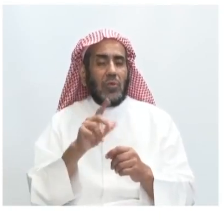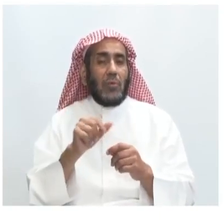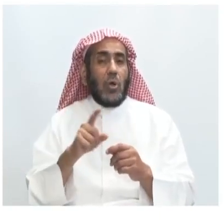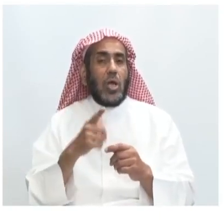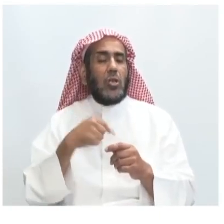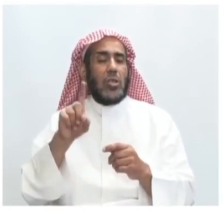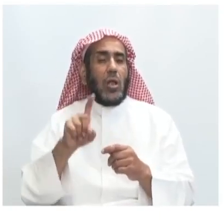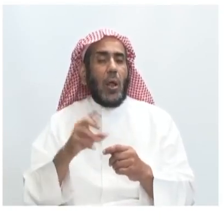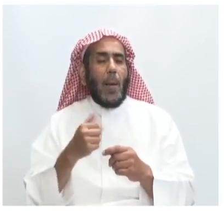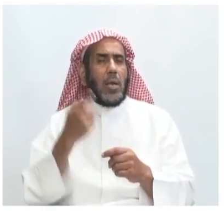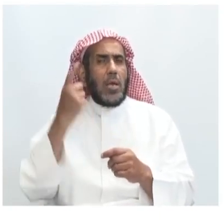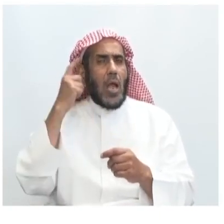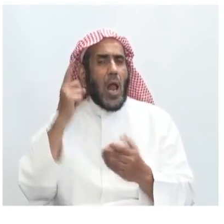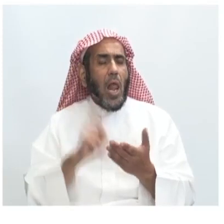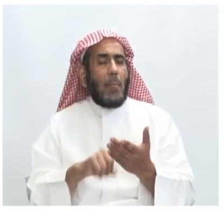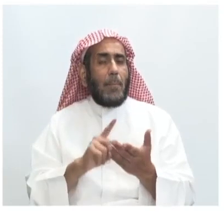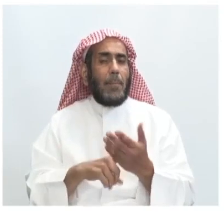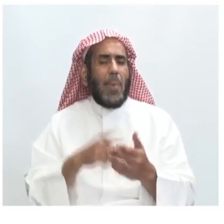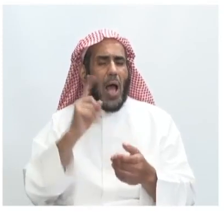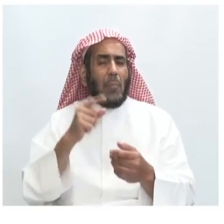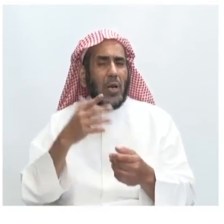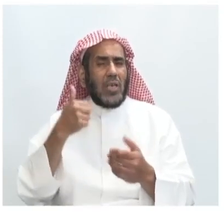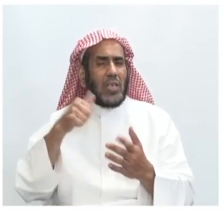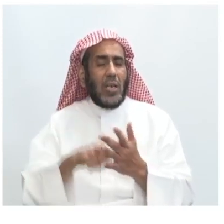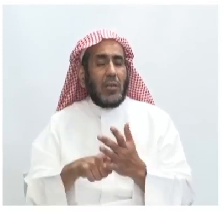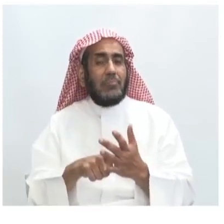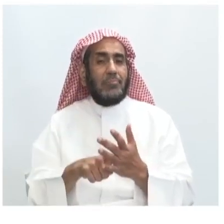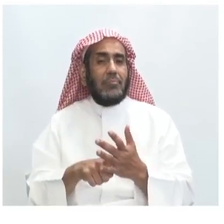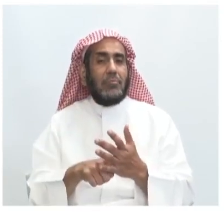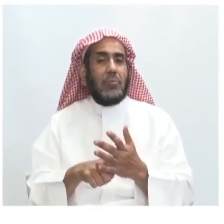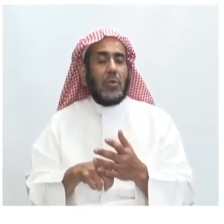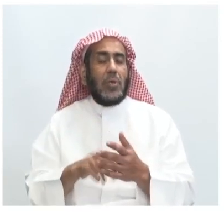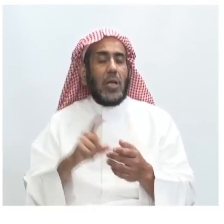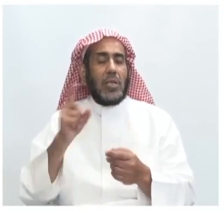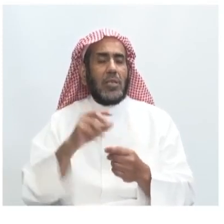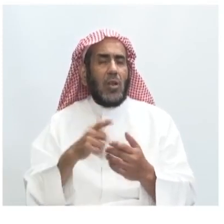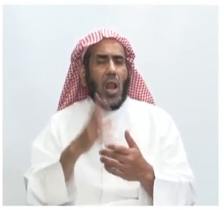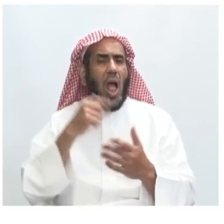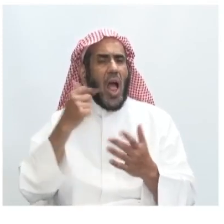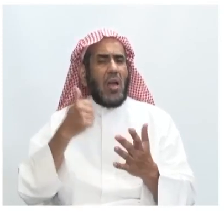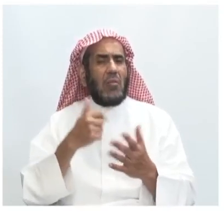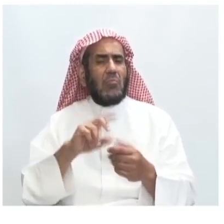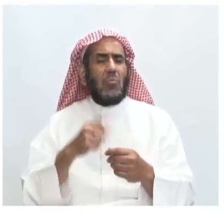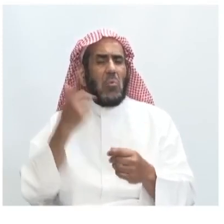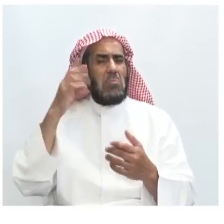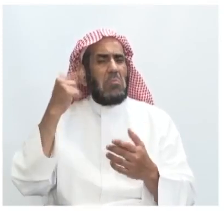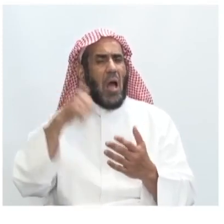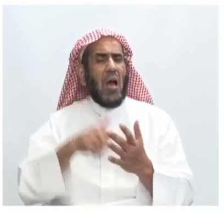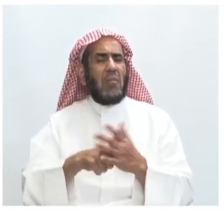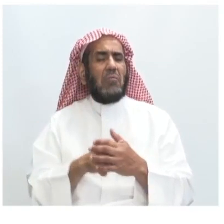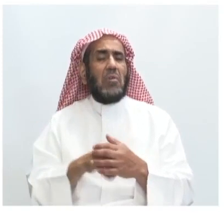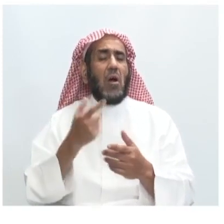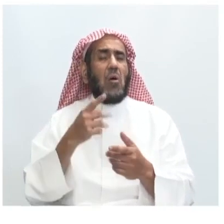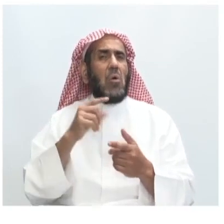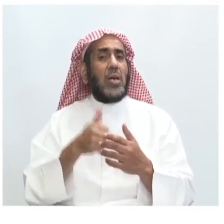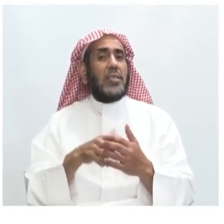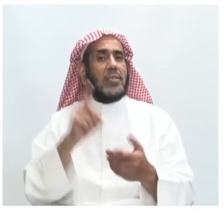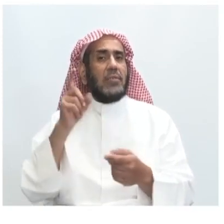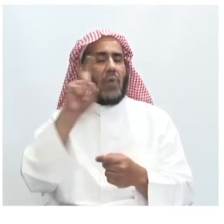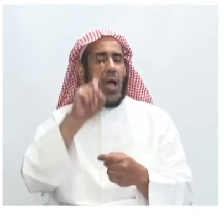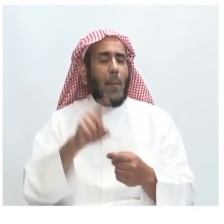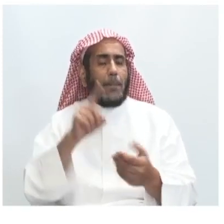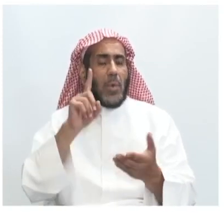الاستفهام حين يريد السائل به ان يعلمه امرا يجهله يعني انا اسال عن شيء لا اعرفه امر اجهله فهو استفهام حقيقي